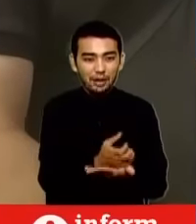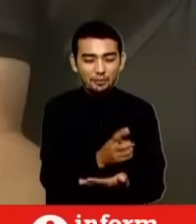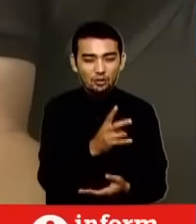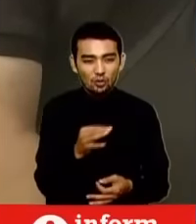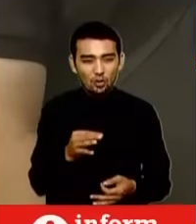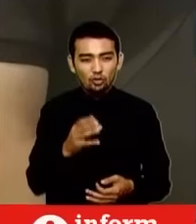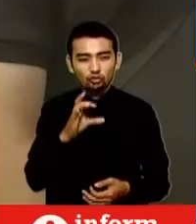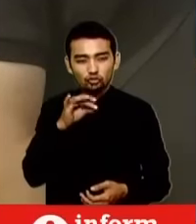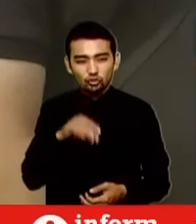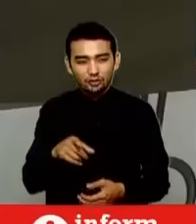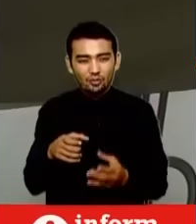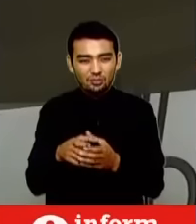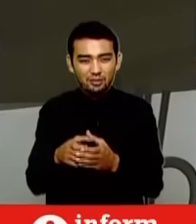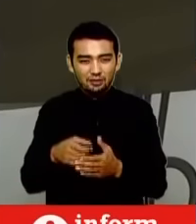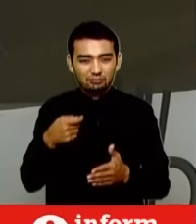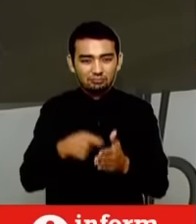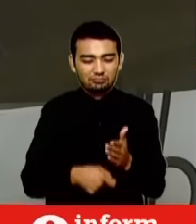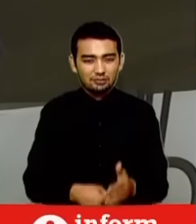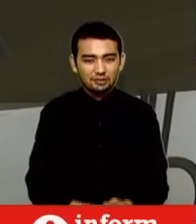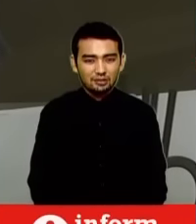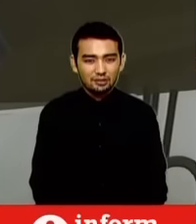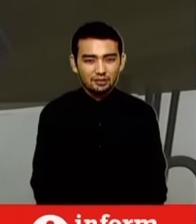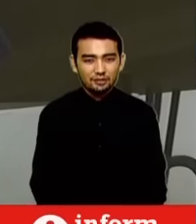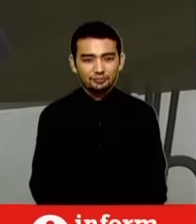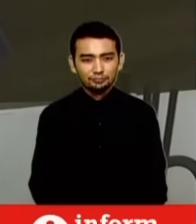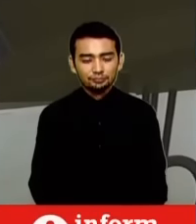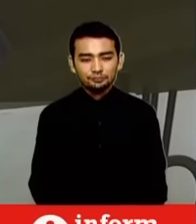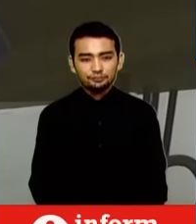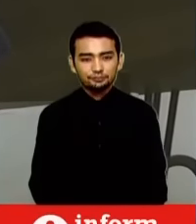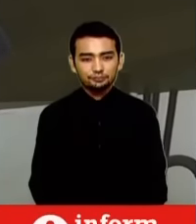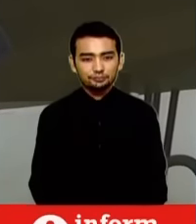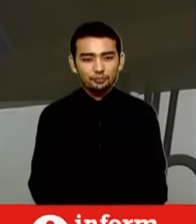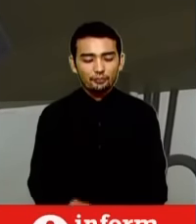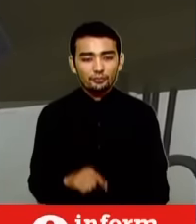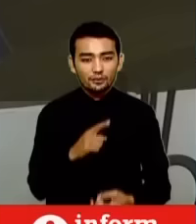заморожены. Наши вклады мы хотим